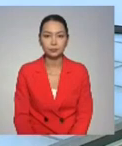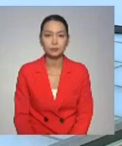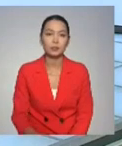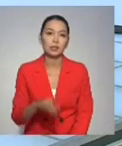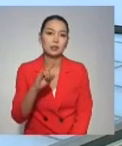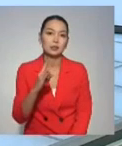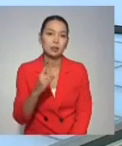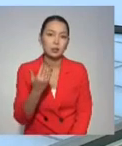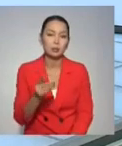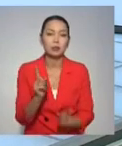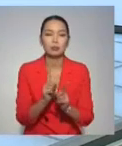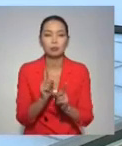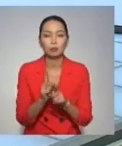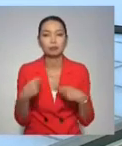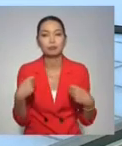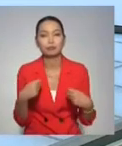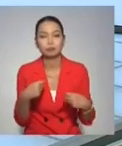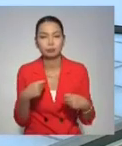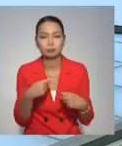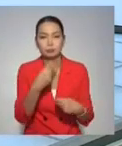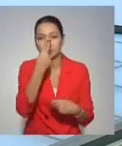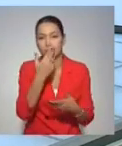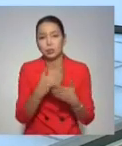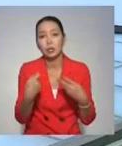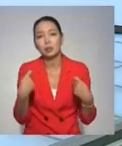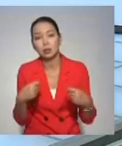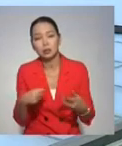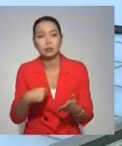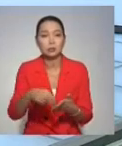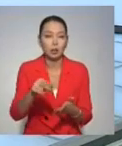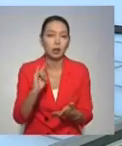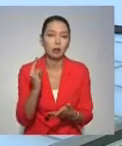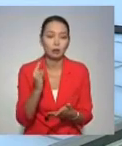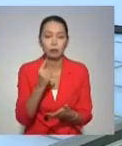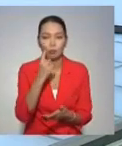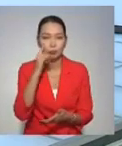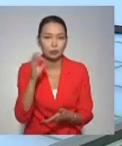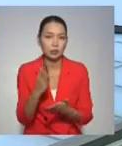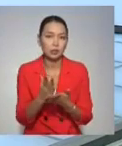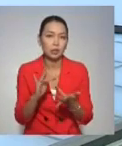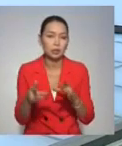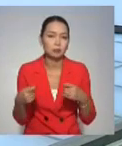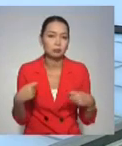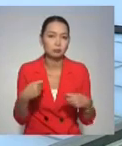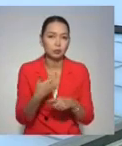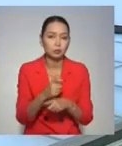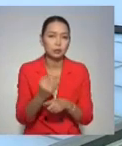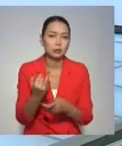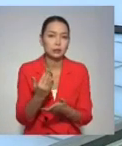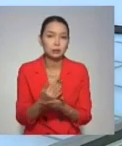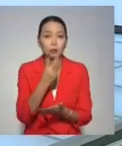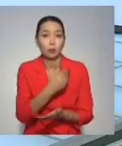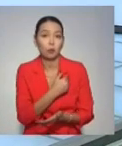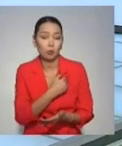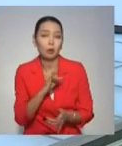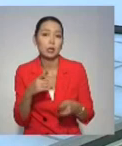Қындықтағы сәби де тауарға айналды. Қазір оны сататында, сатып алатында көп. Әлеметтік желде сауда қызып тұр. Қаласаңыз баласын сатқысы